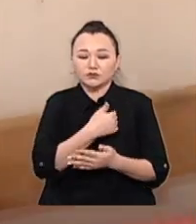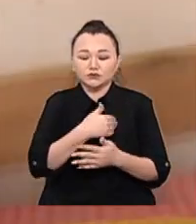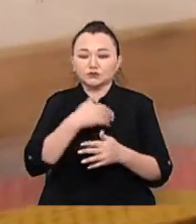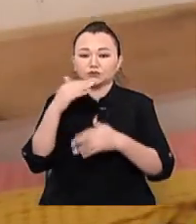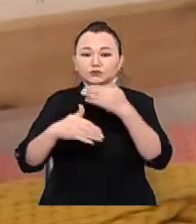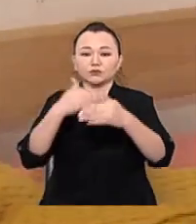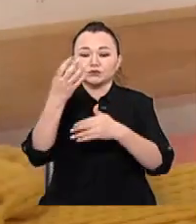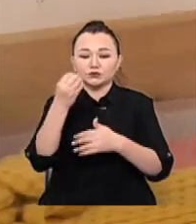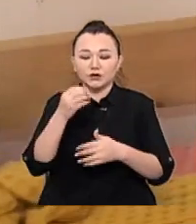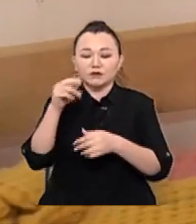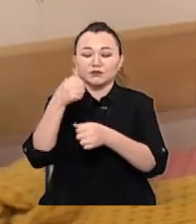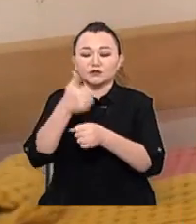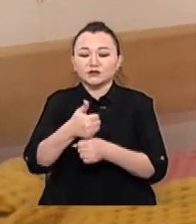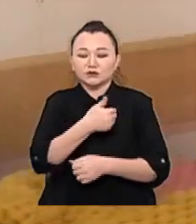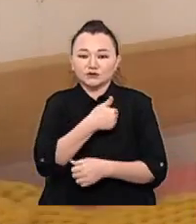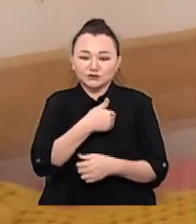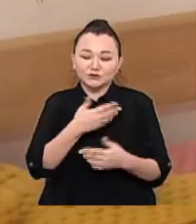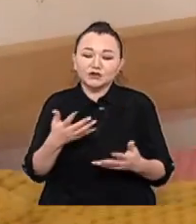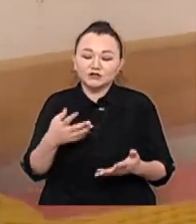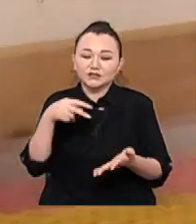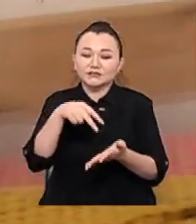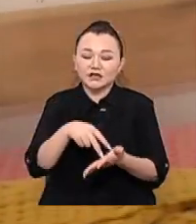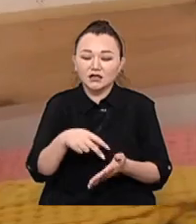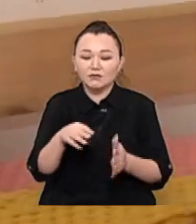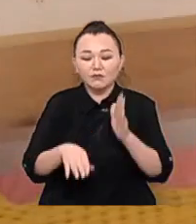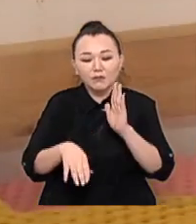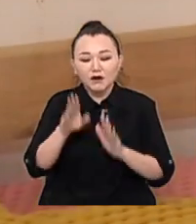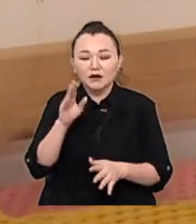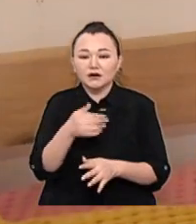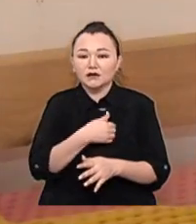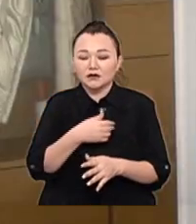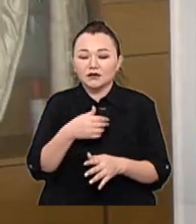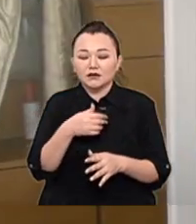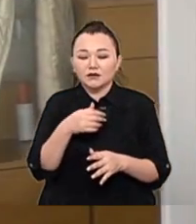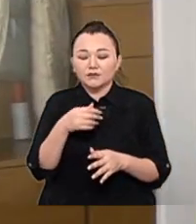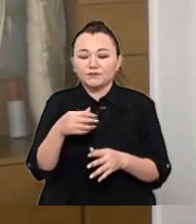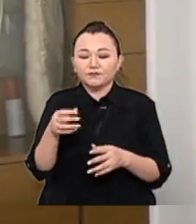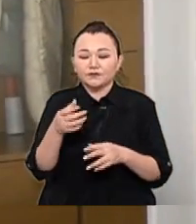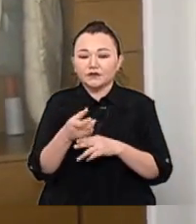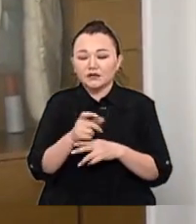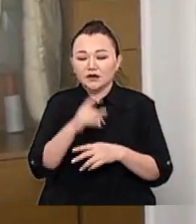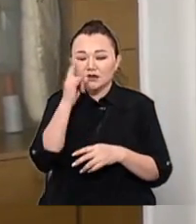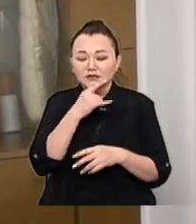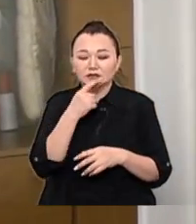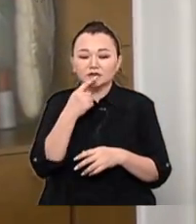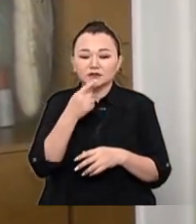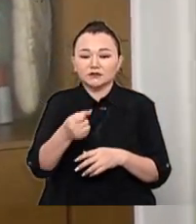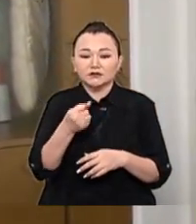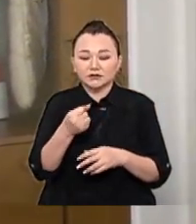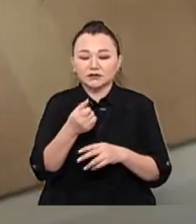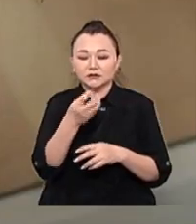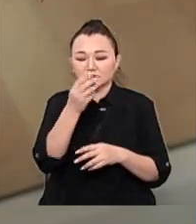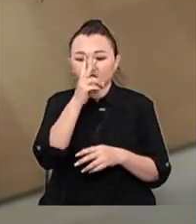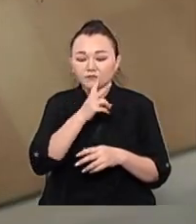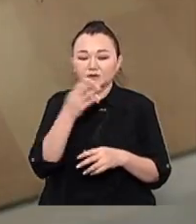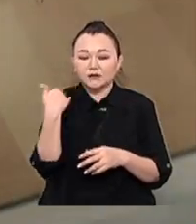Президент болғанын қалар едім. Кішкентай күннен елдің қамын жейтұғын. Ал қазақ тілін жақсы білетін тура 2 ай